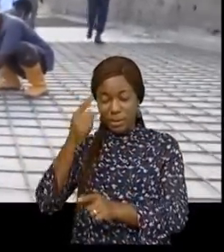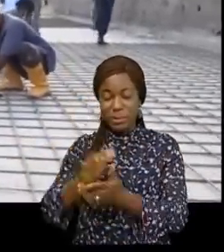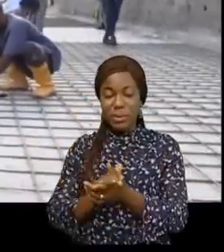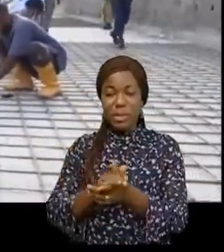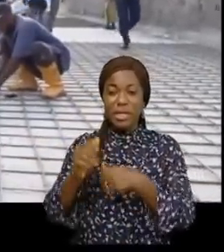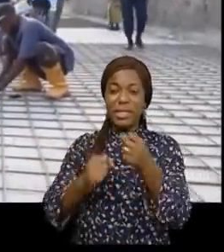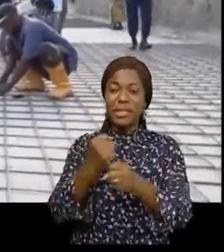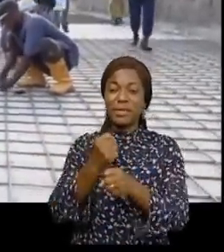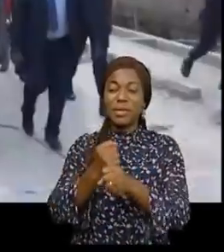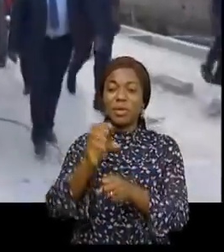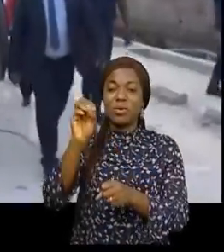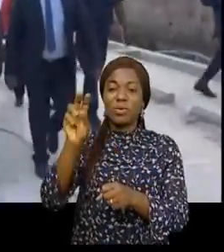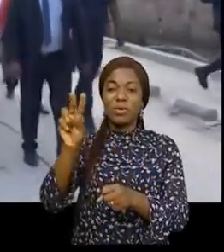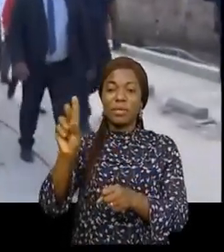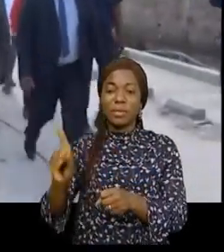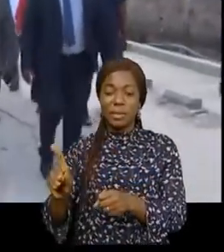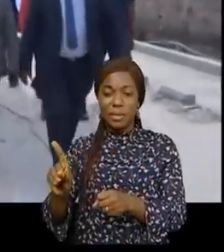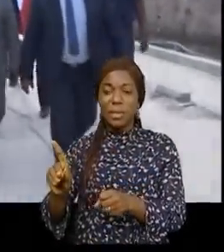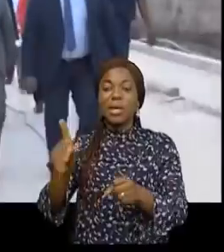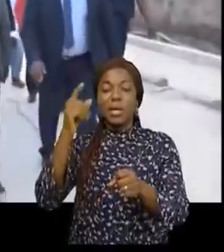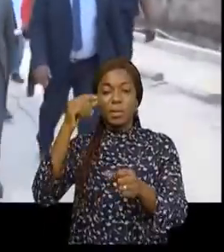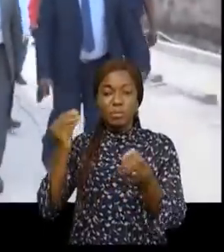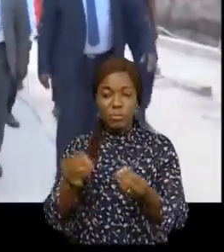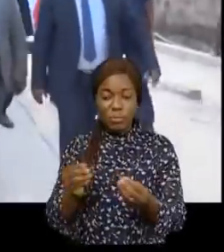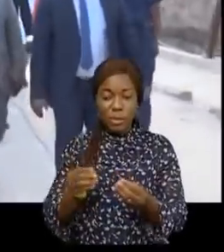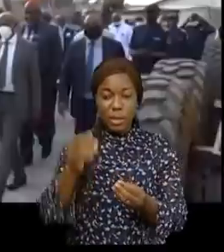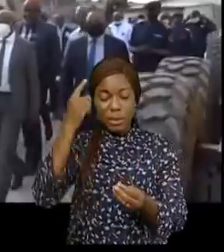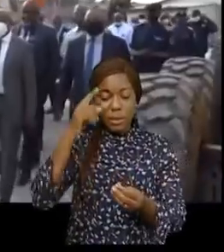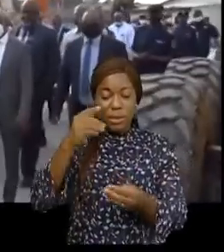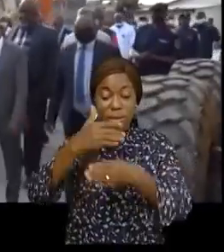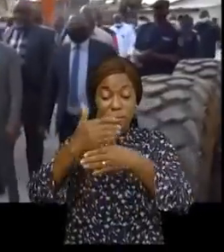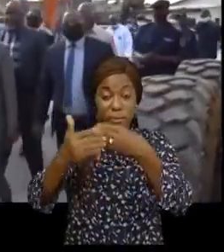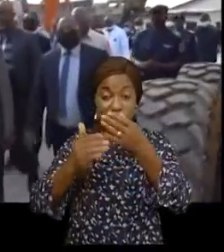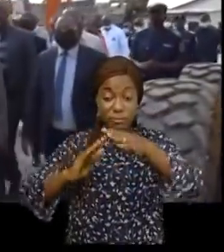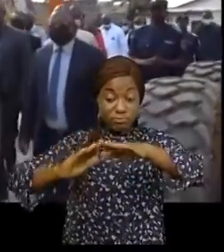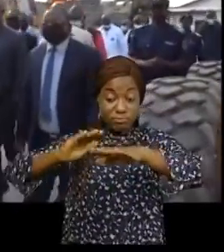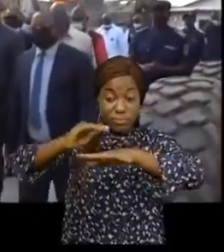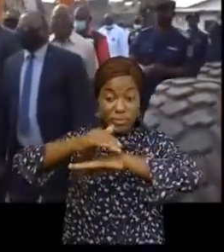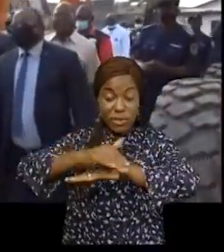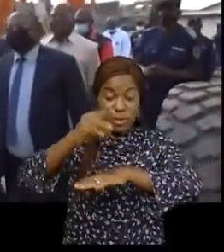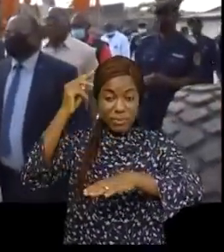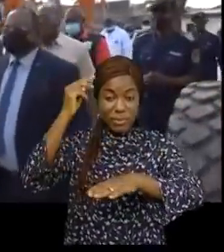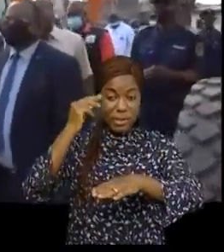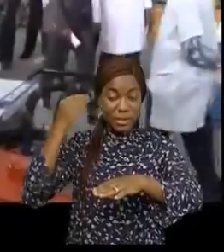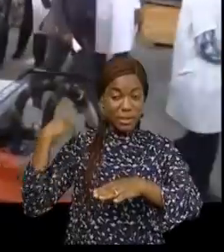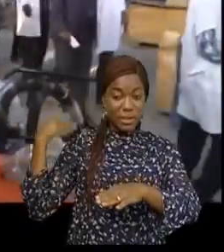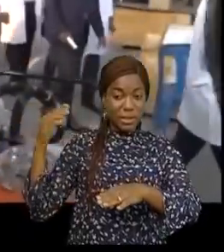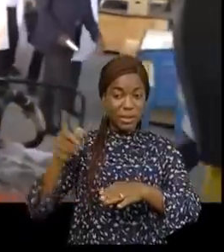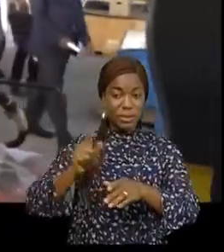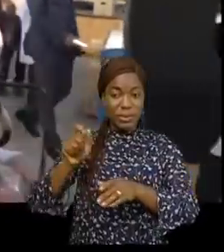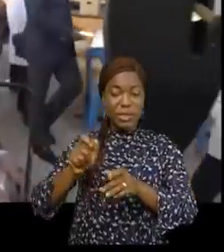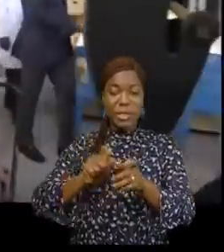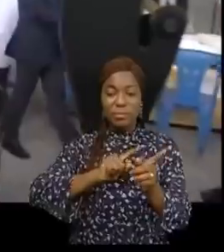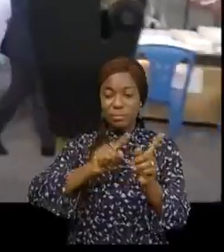route et le bureau technique de contrôle dans le cadre de cet ouvrage. Après cette visite, le ministre d'État s'est dirigé vers